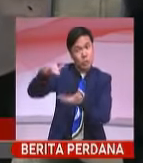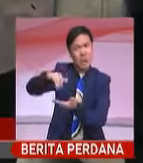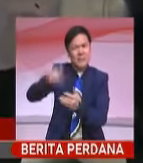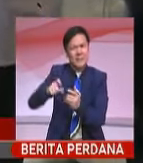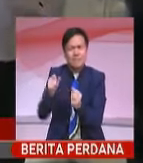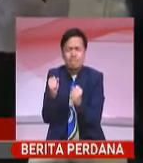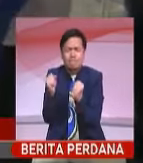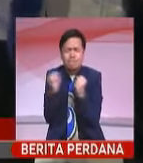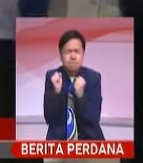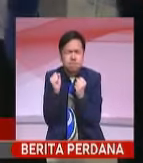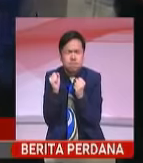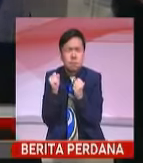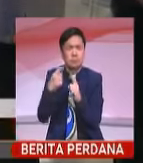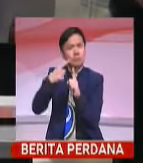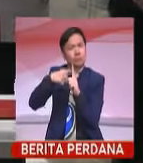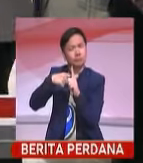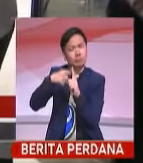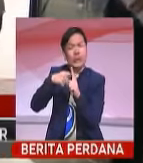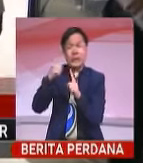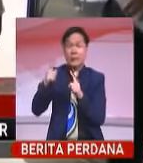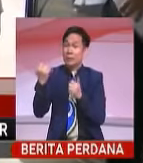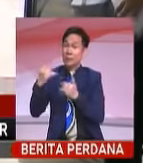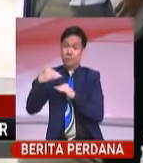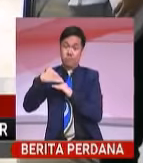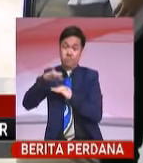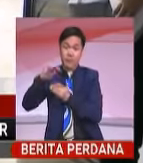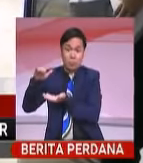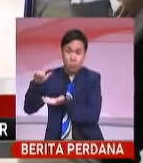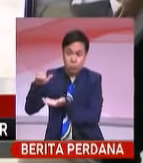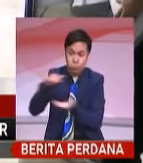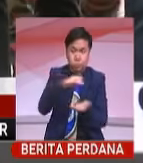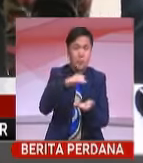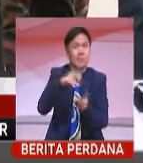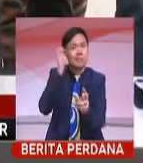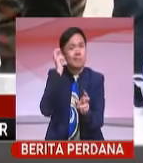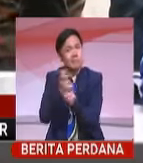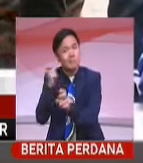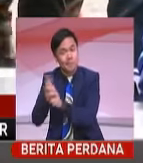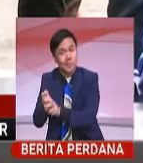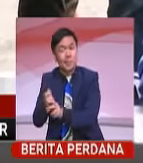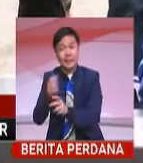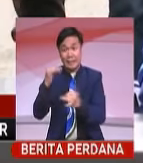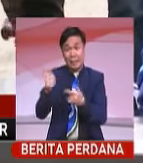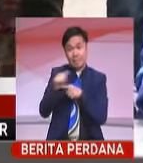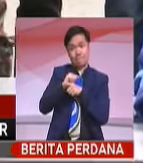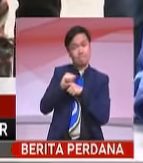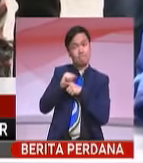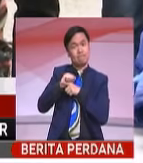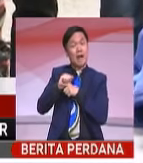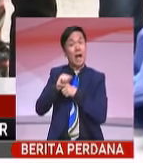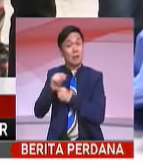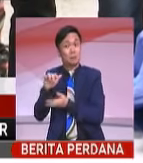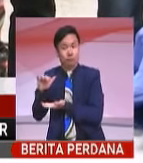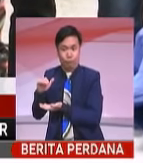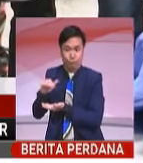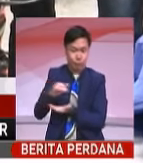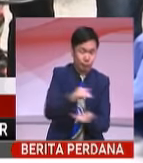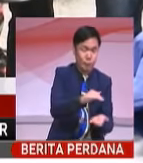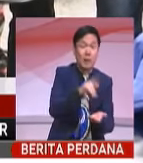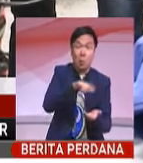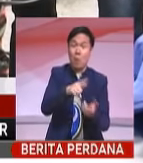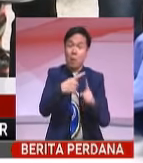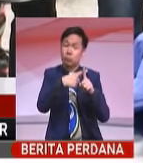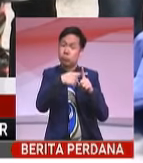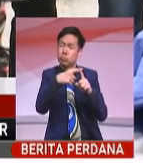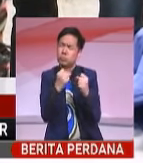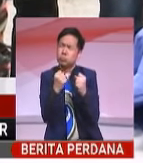ultra sejuk yang memberi cabaran dalam proses ini. Menyedari keperluan tersebut, latihan diadakan bagi memastikan pengekalan